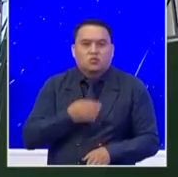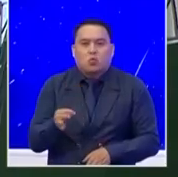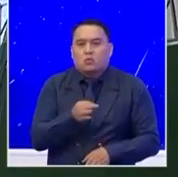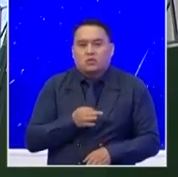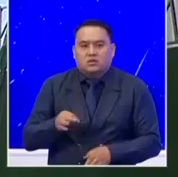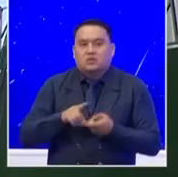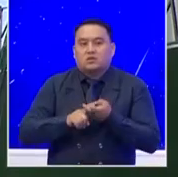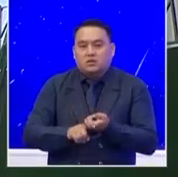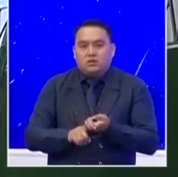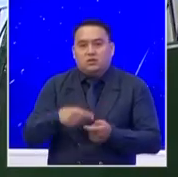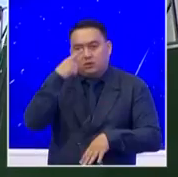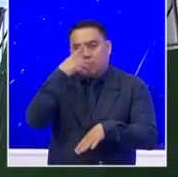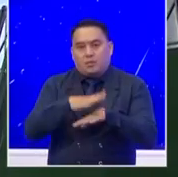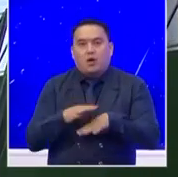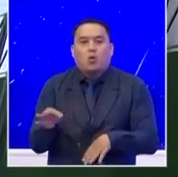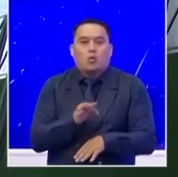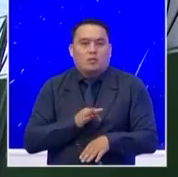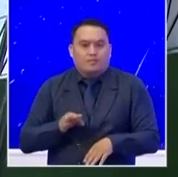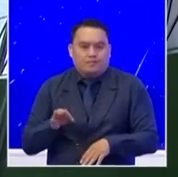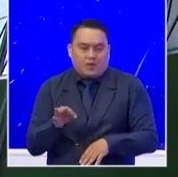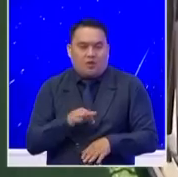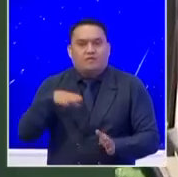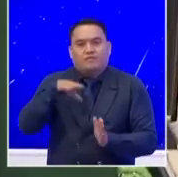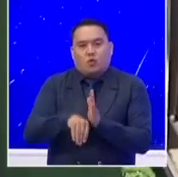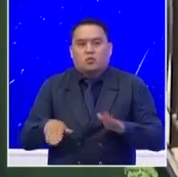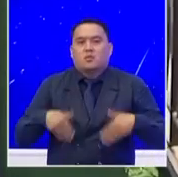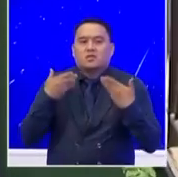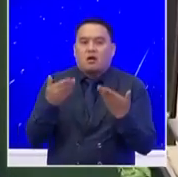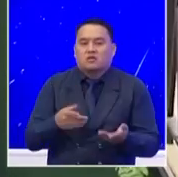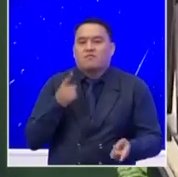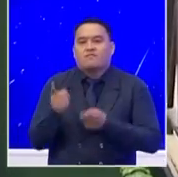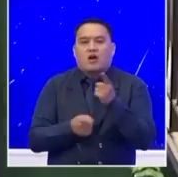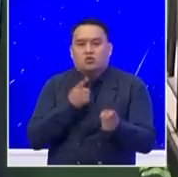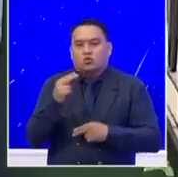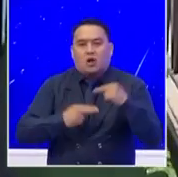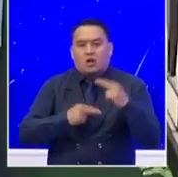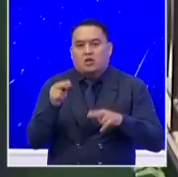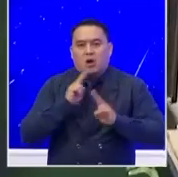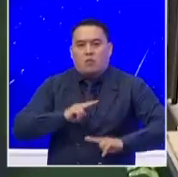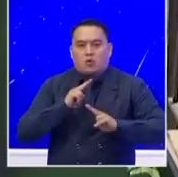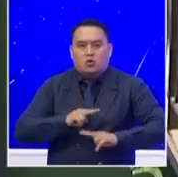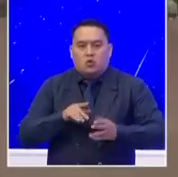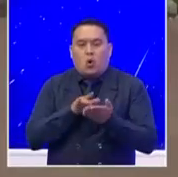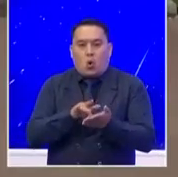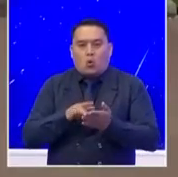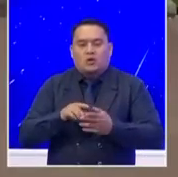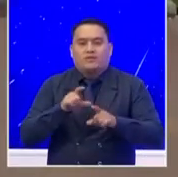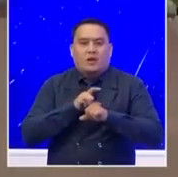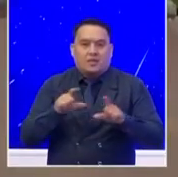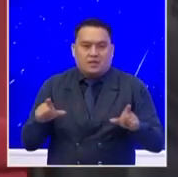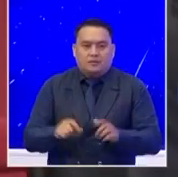В связи с этим замакима области Серик Турдалиев внес предложение возобновить строительные работы на туробъектах